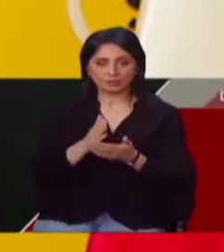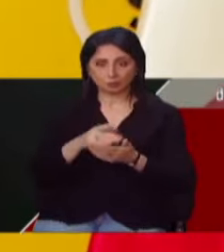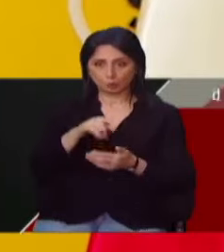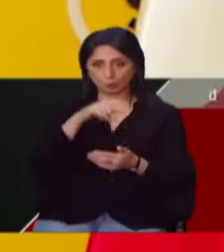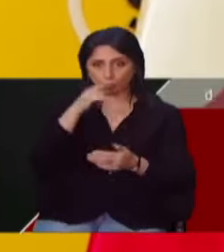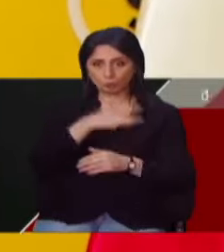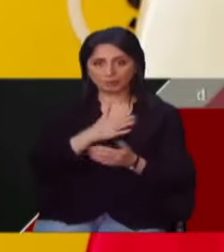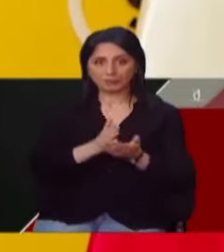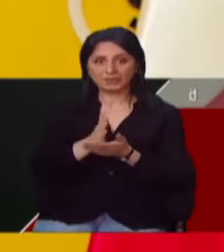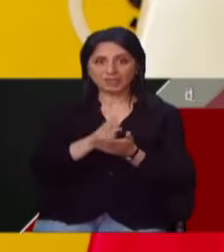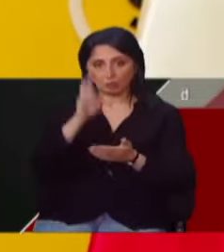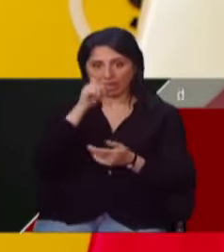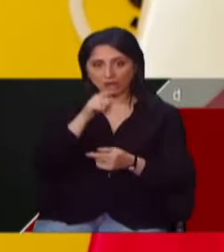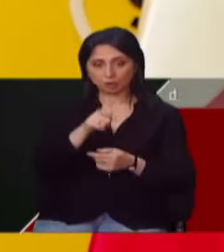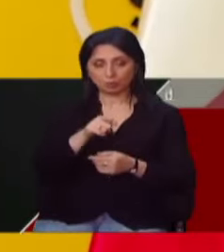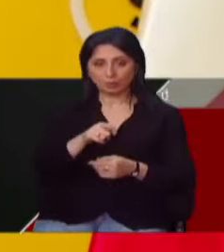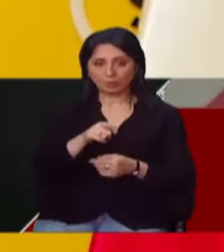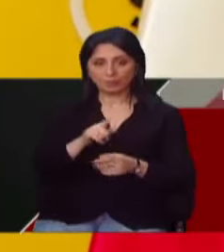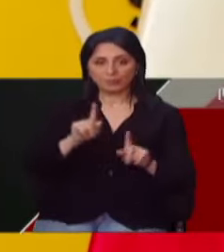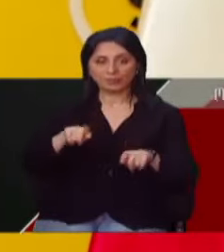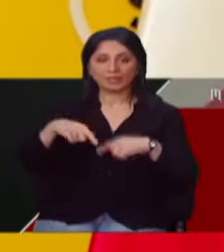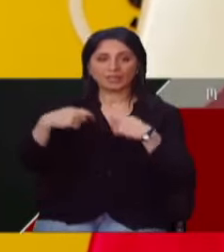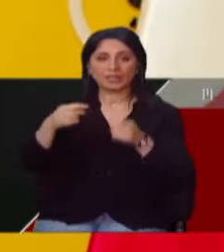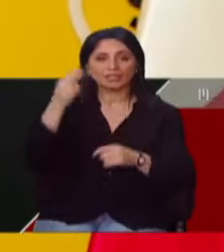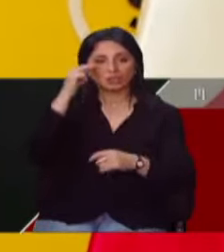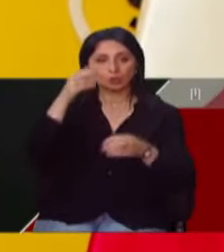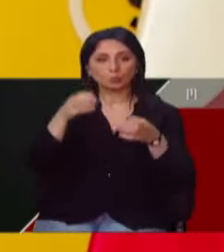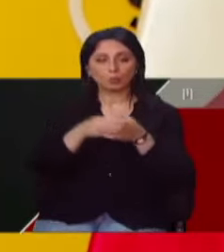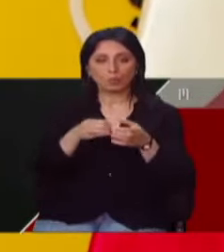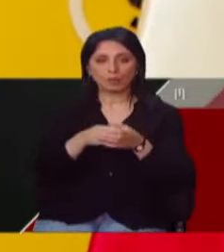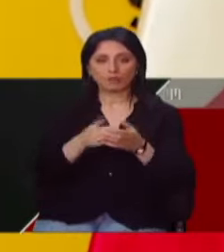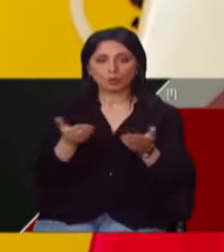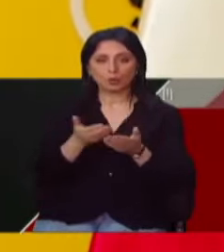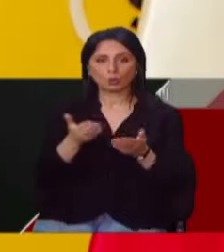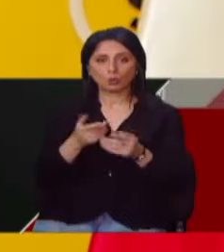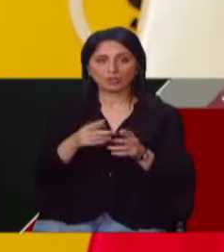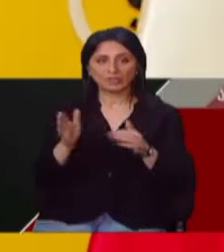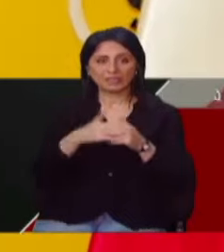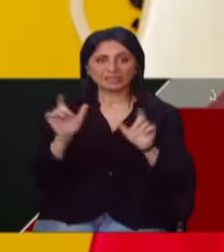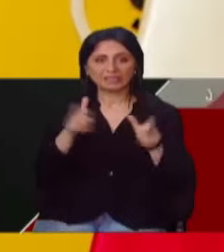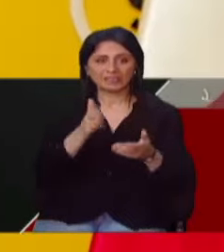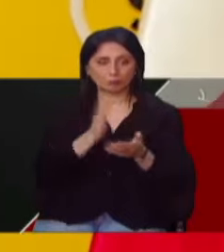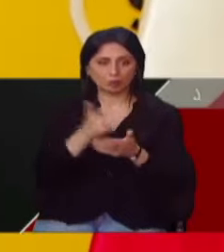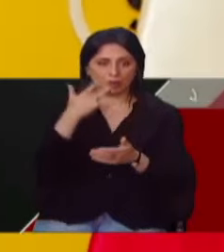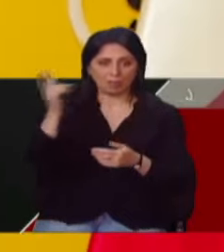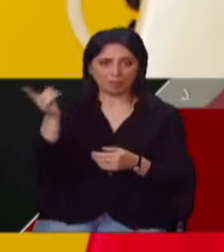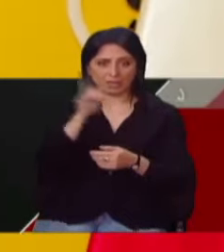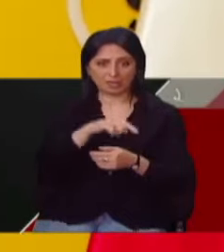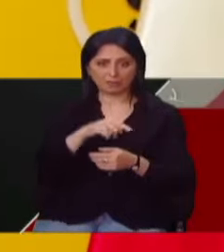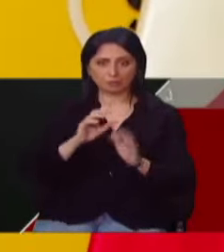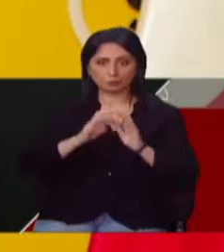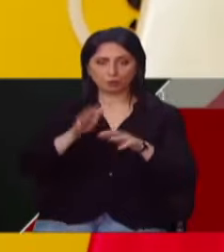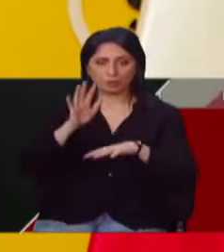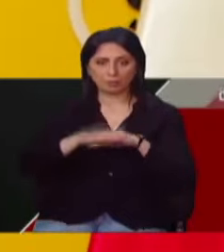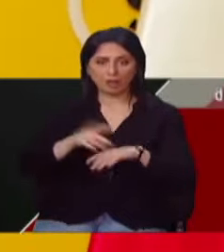rusetis sa hurma, hele supleba. Gadasa, chinur companias, romelit sancțiile არის ამერიკის შეერთებული შტატების მხრიდან,